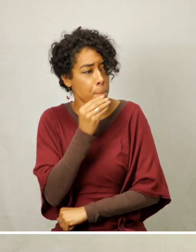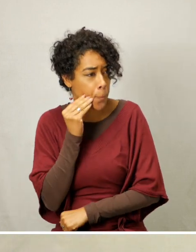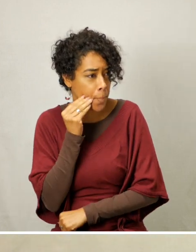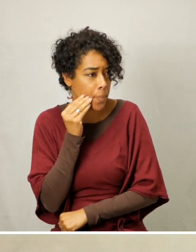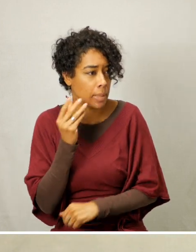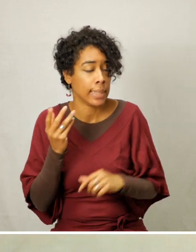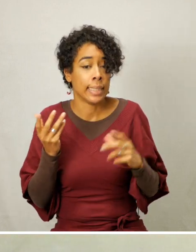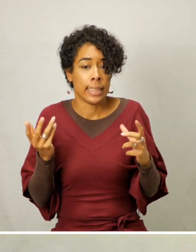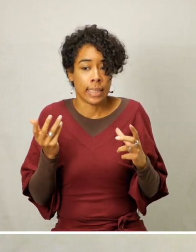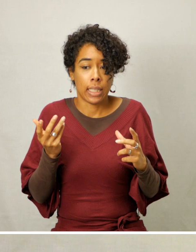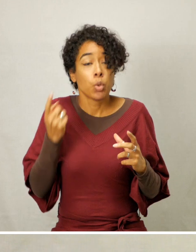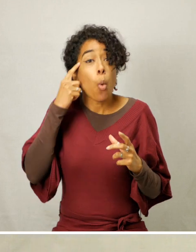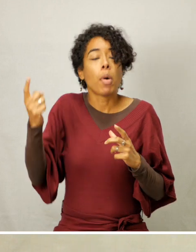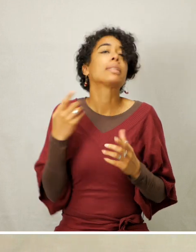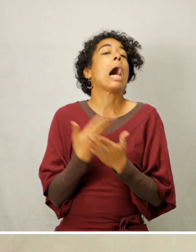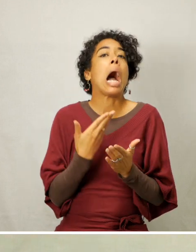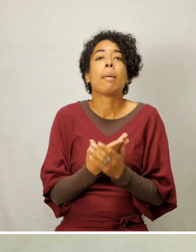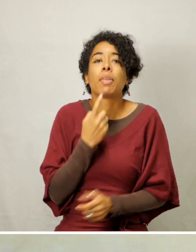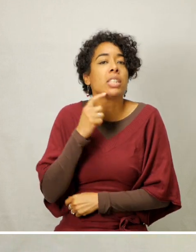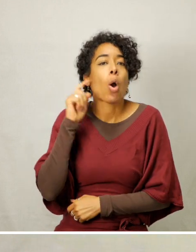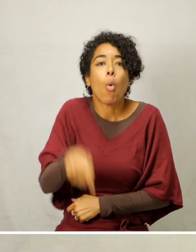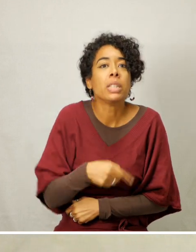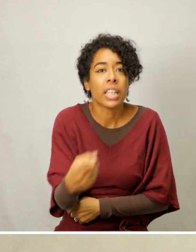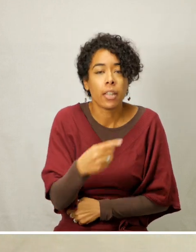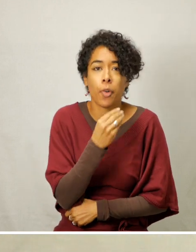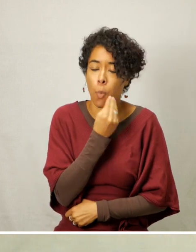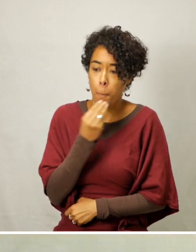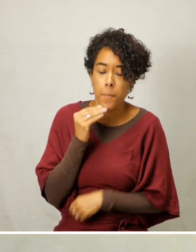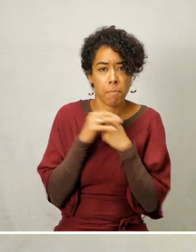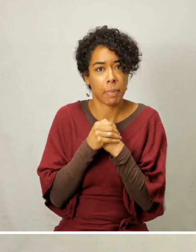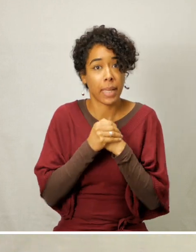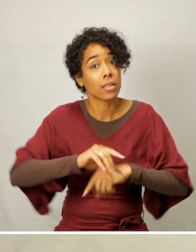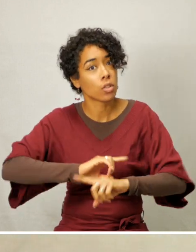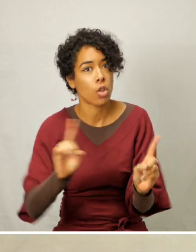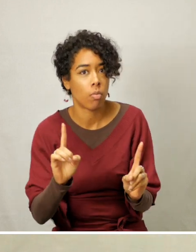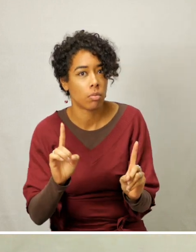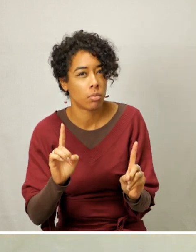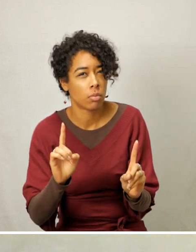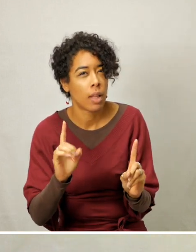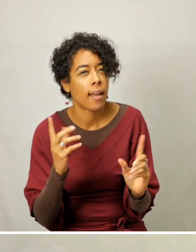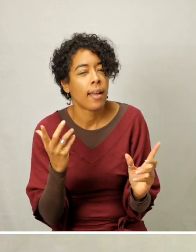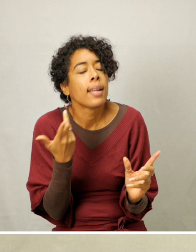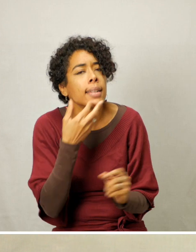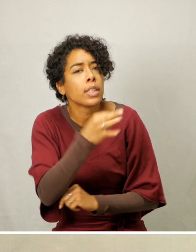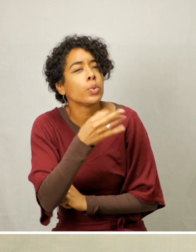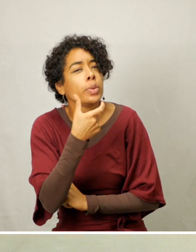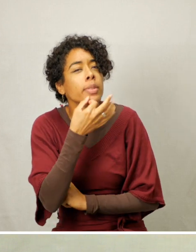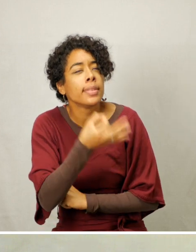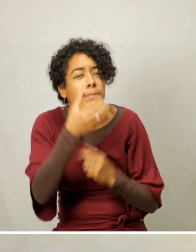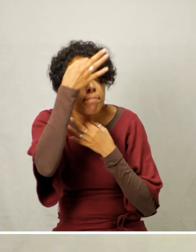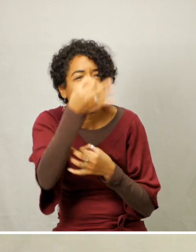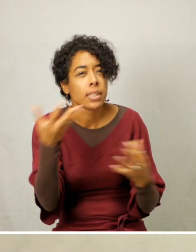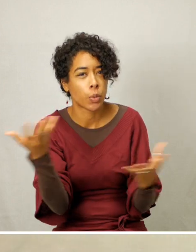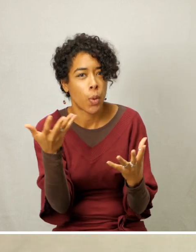bataille en disant, les démons ils doivent sortir par le jeûne et la prière. C'est faux. C'est pas le jeûne et la prière qui font sortir les démons. C'est pas ça que Jésus est en train de dire. Il est en train de